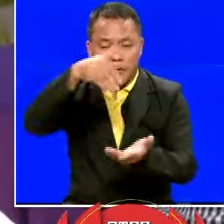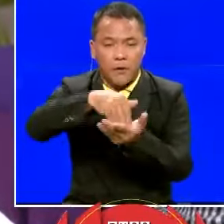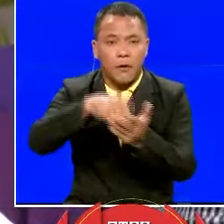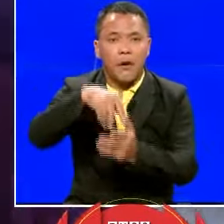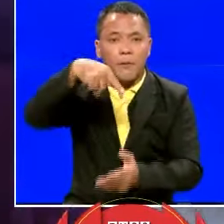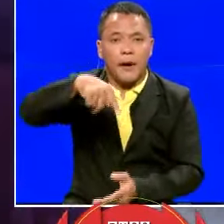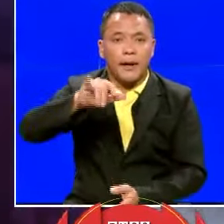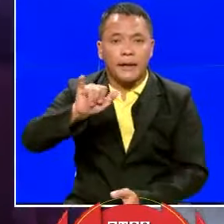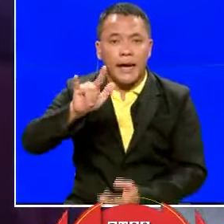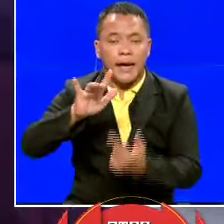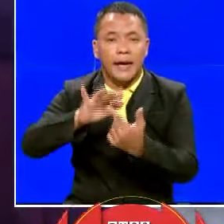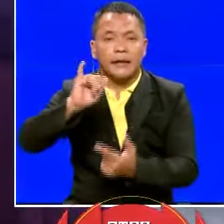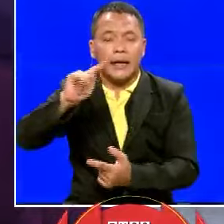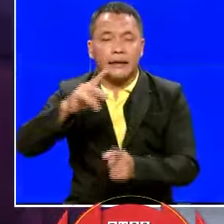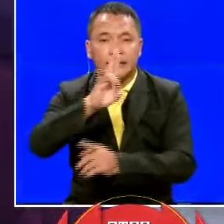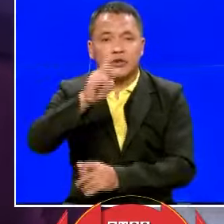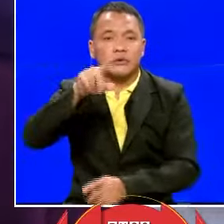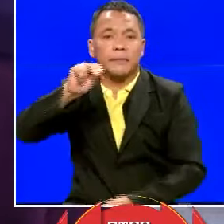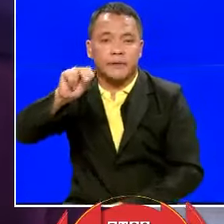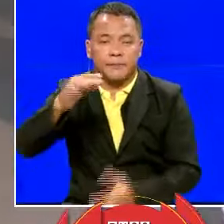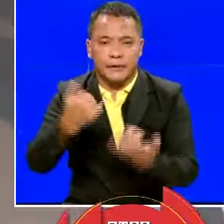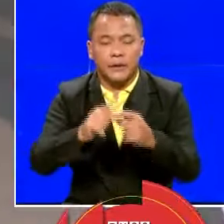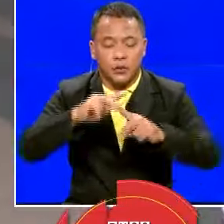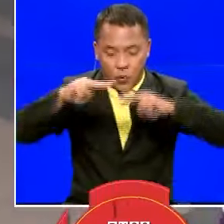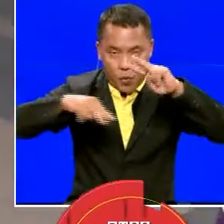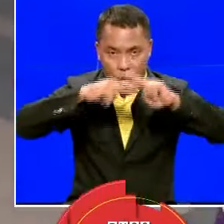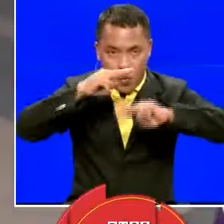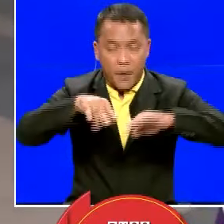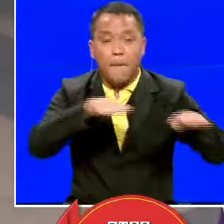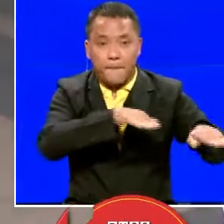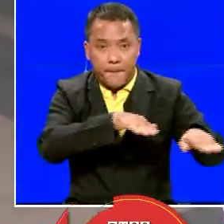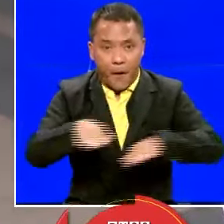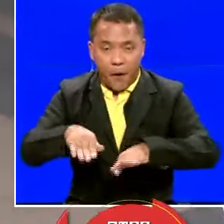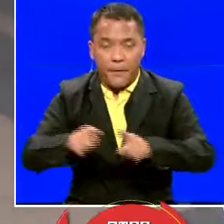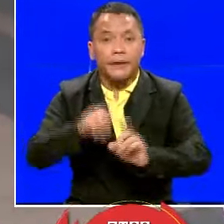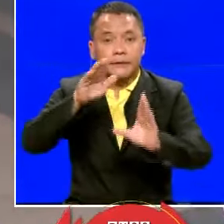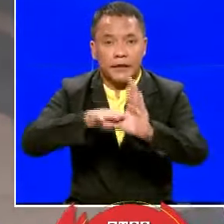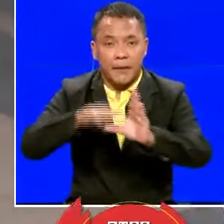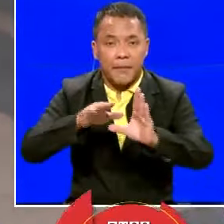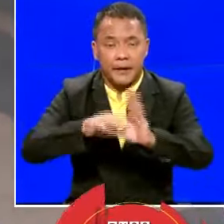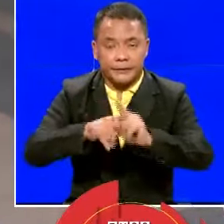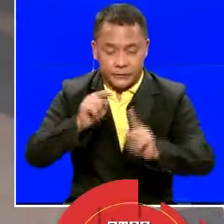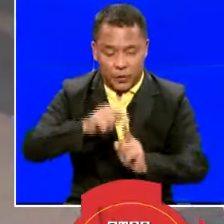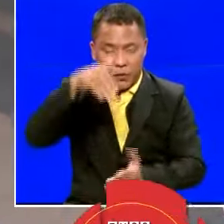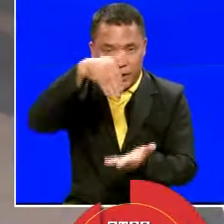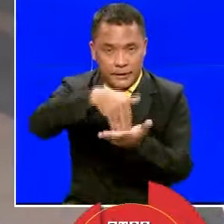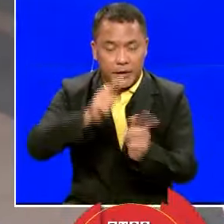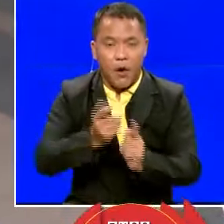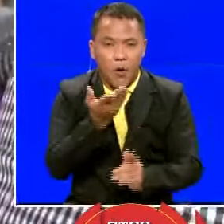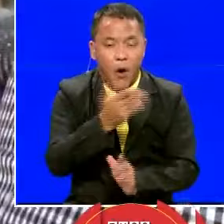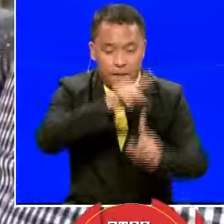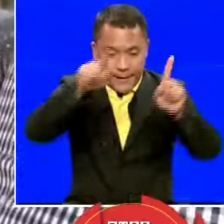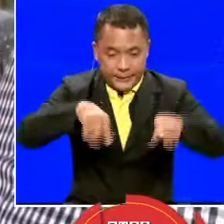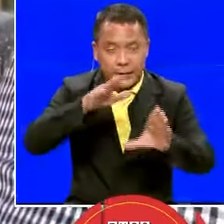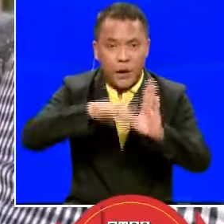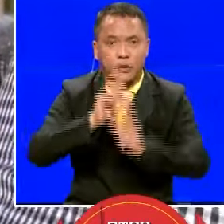เขตพญาไทตั้งแต่7:30 น.นะคะเพื่อตรวจสอบความพร้อมการรับสมัครซึ่งในเขตนี้มีผู้ขอรับใบสมั